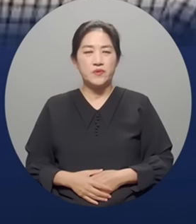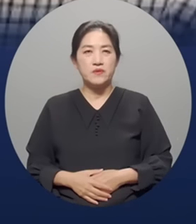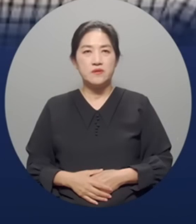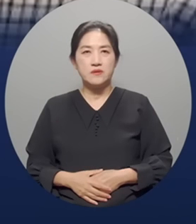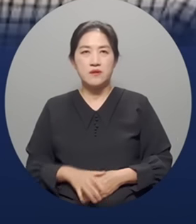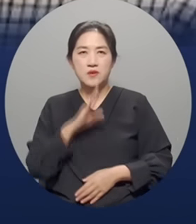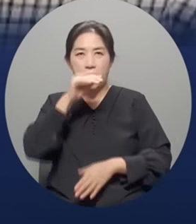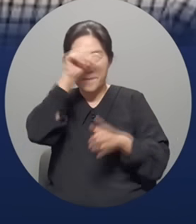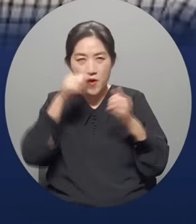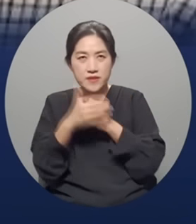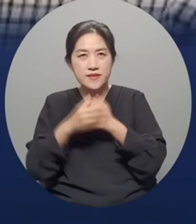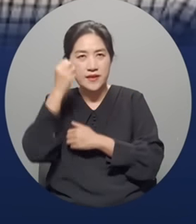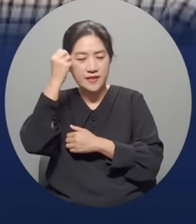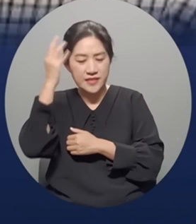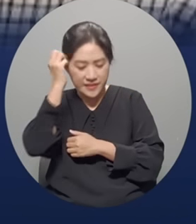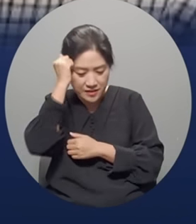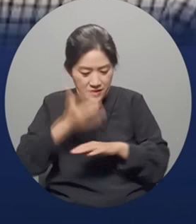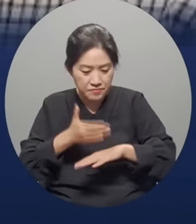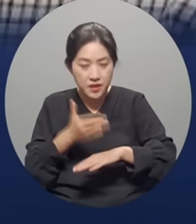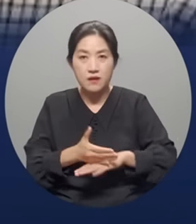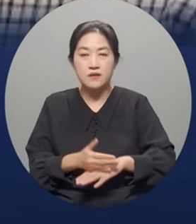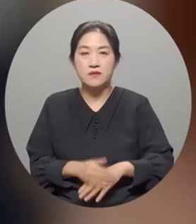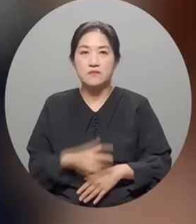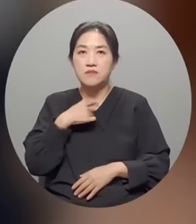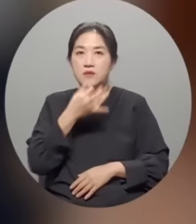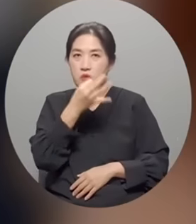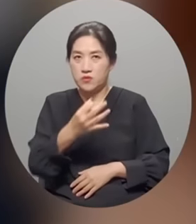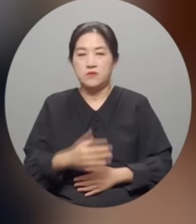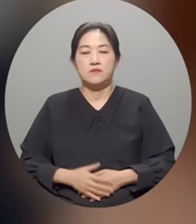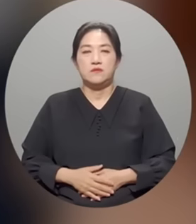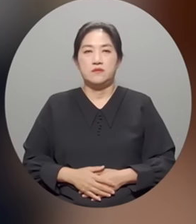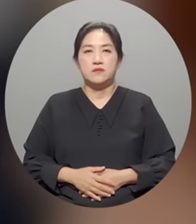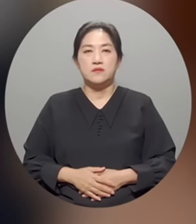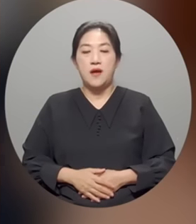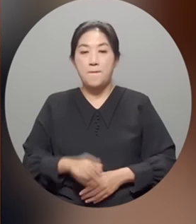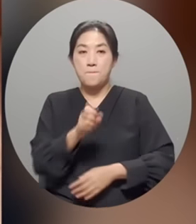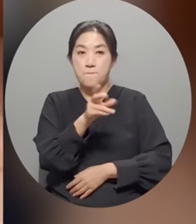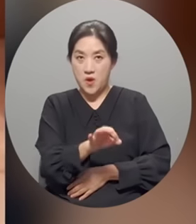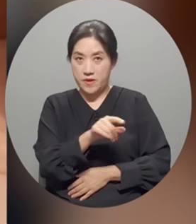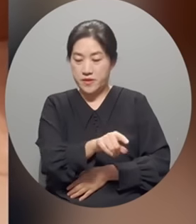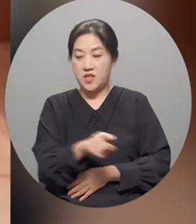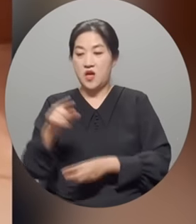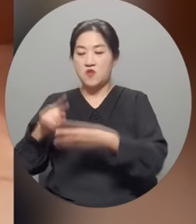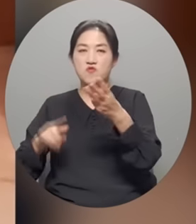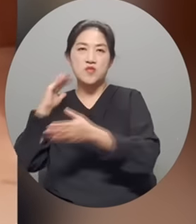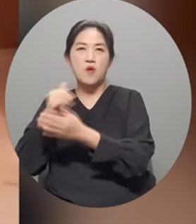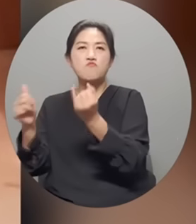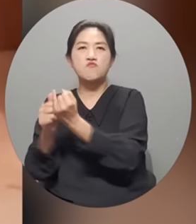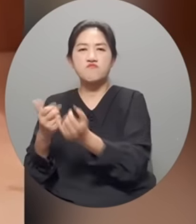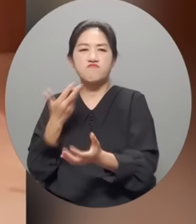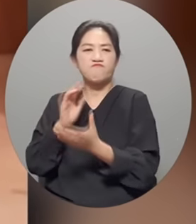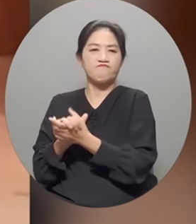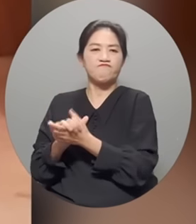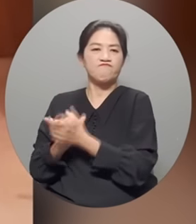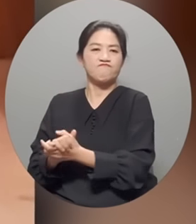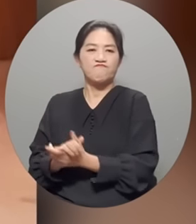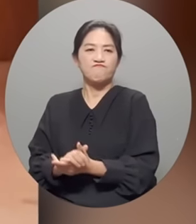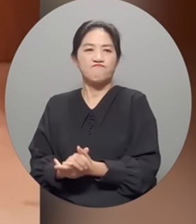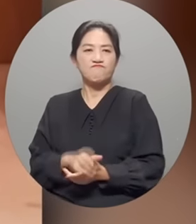진짜 평생을 잊지 않겠습니다. 고맙습니다. 그동안 명태균 씨가 윤 대통령 부부와의 친분을 과시하는